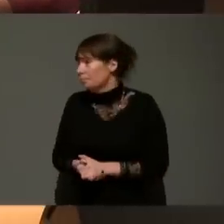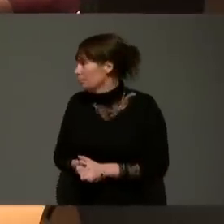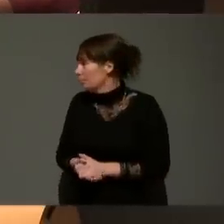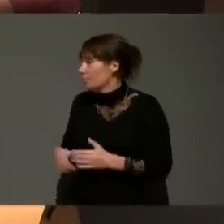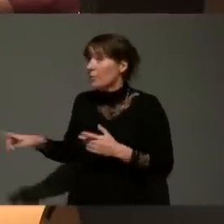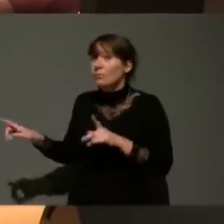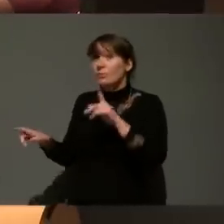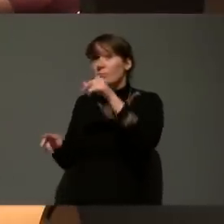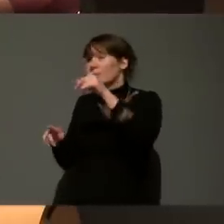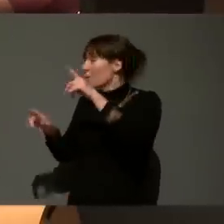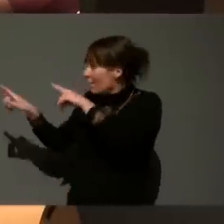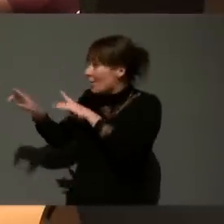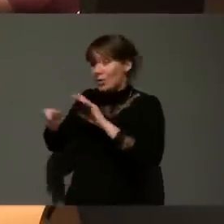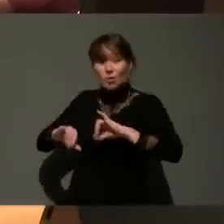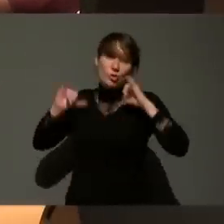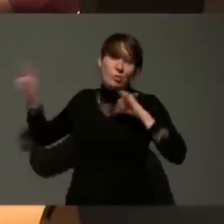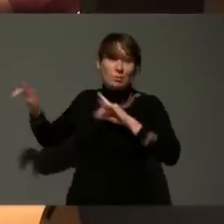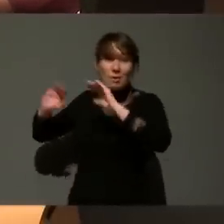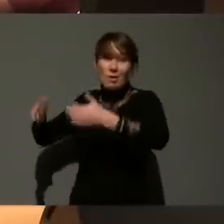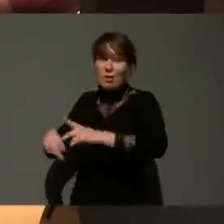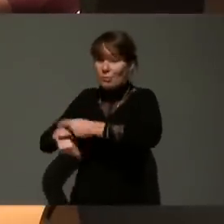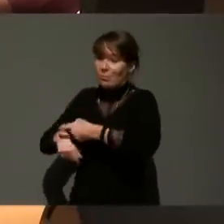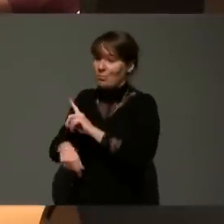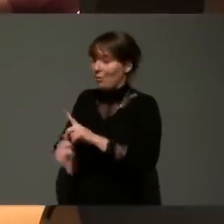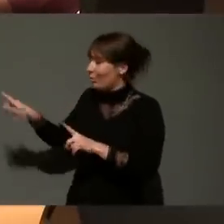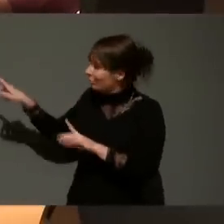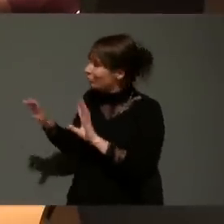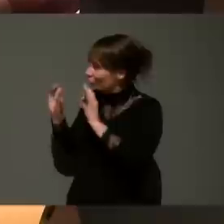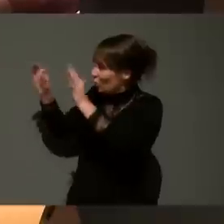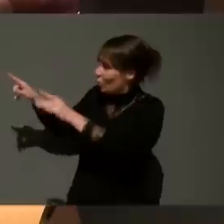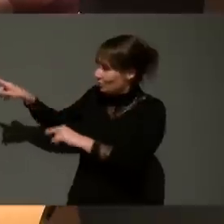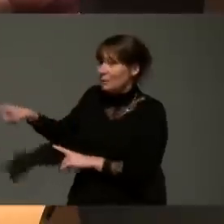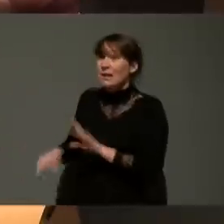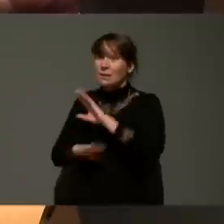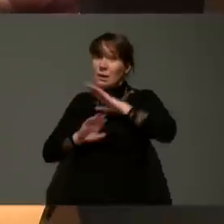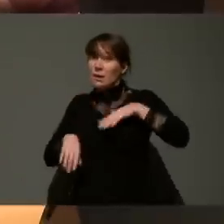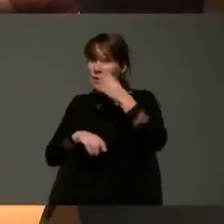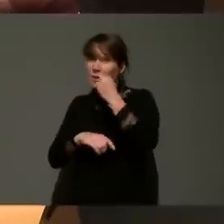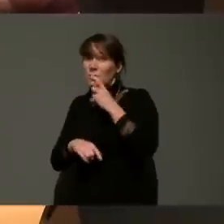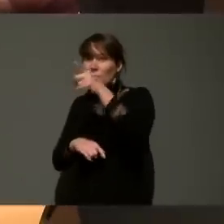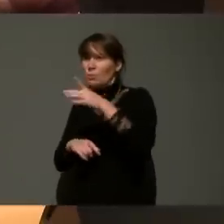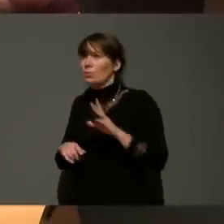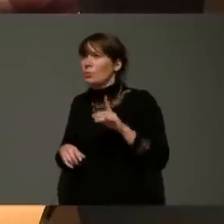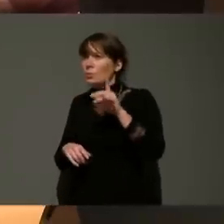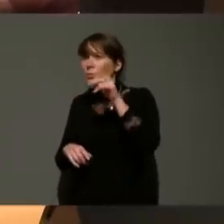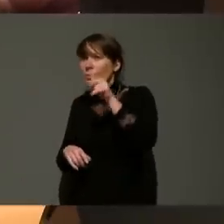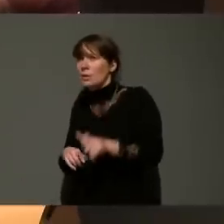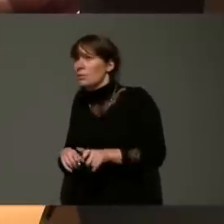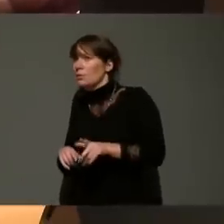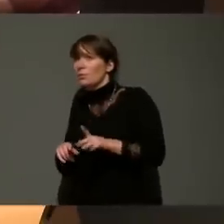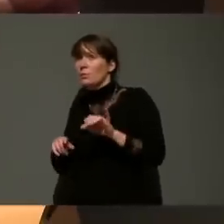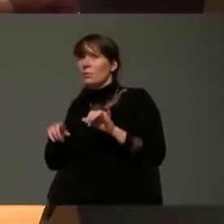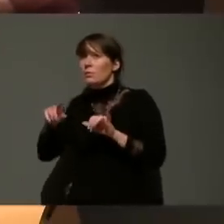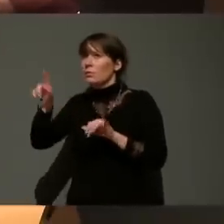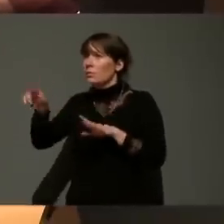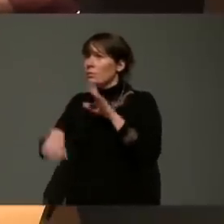toute jeune. Hein, alors, encore pour un moment. Alors, ça sera peut-être la dernière question. Il y avait quelqu'un d'autre qui avait demandé, non? Bonsoir.